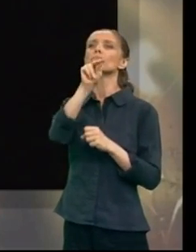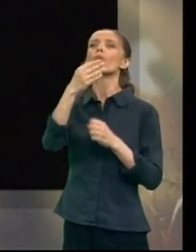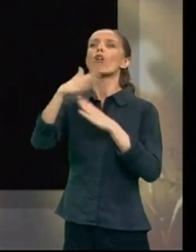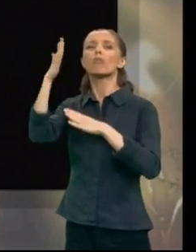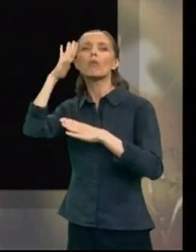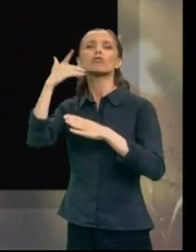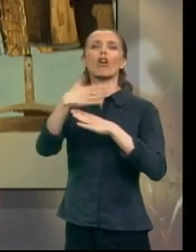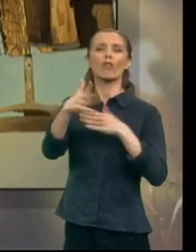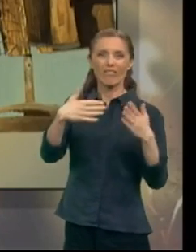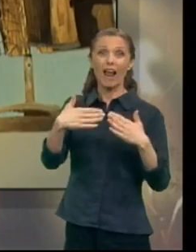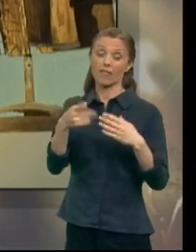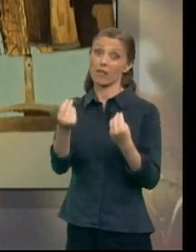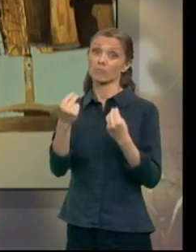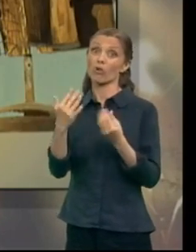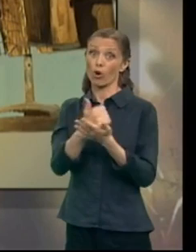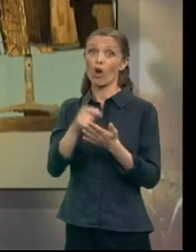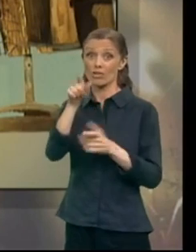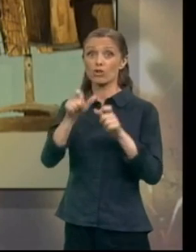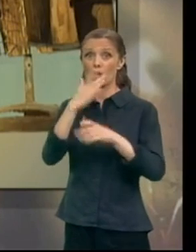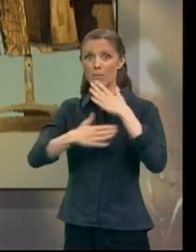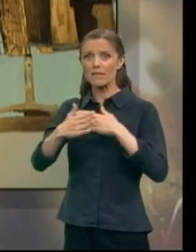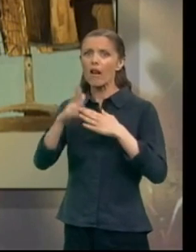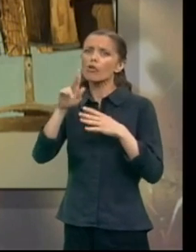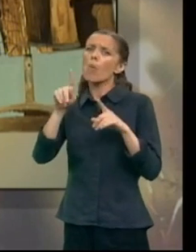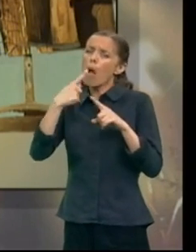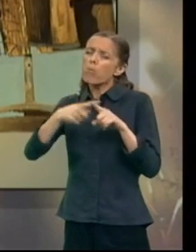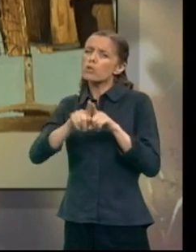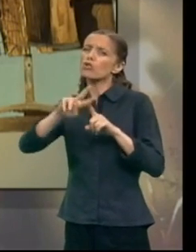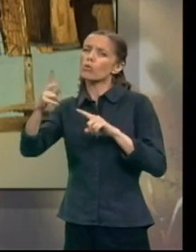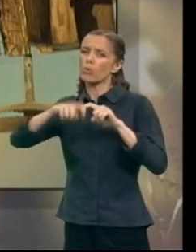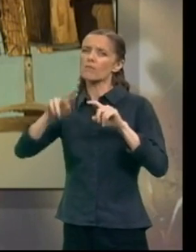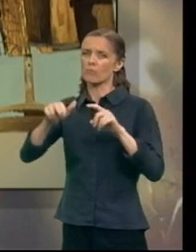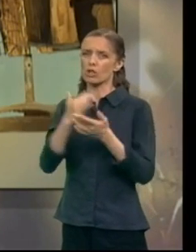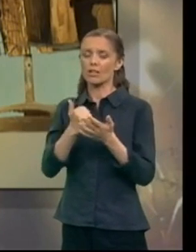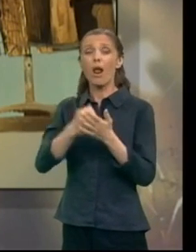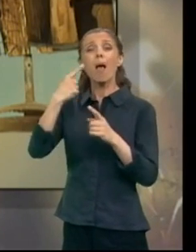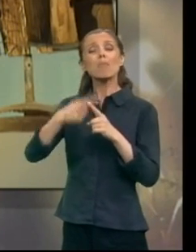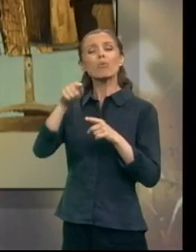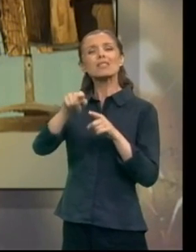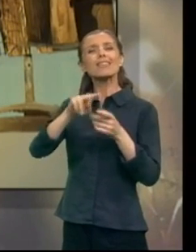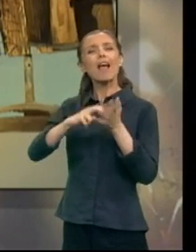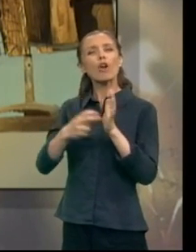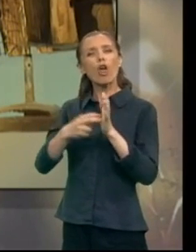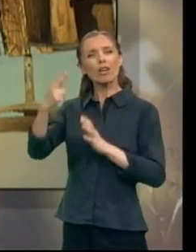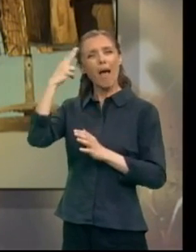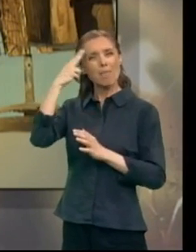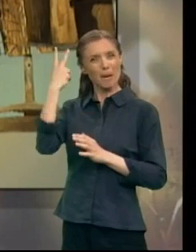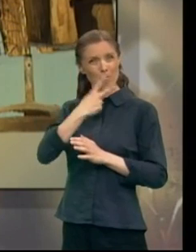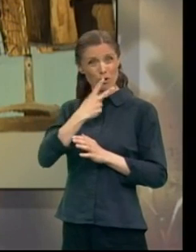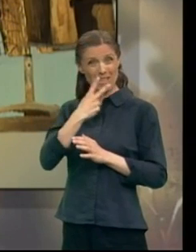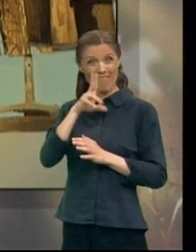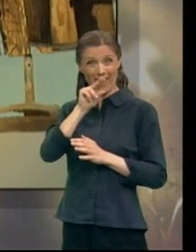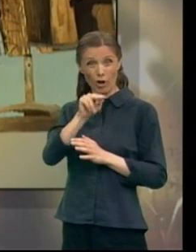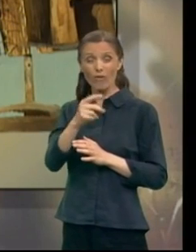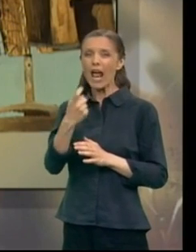osobe s invaliditetom, ali isto tako ima i svoje šire primjene. I najzad ta tehnologija prepoznavanja govora za srpski još nije na tom